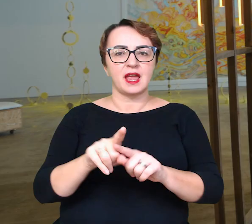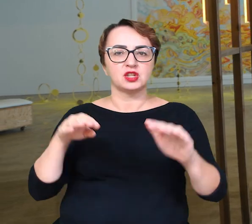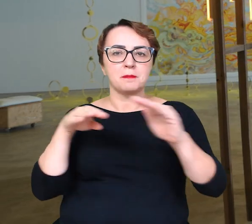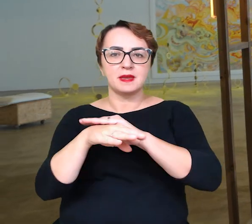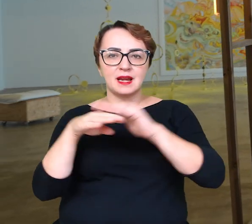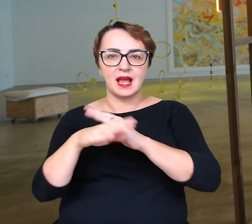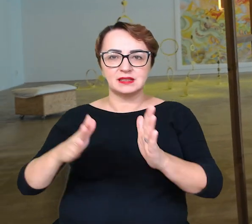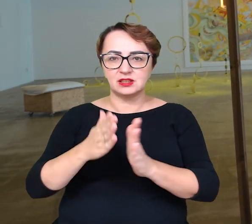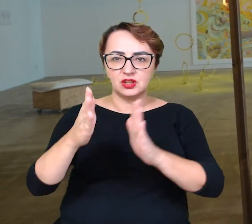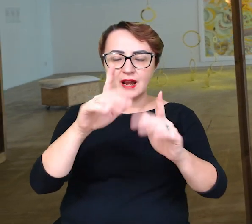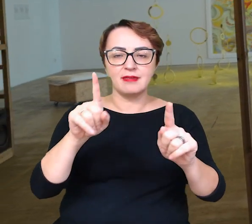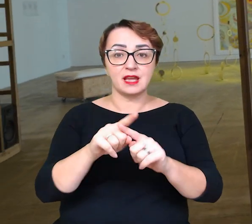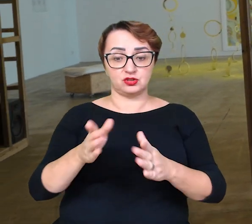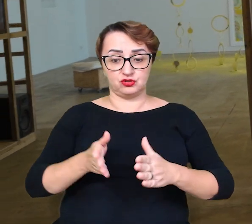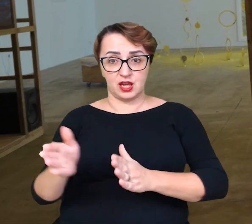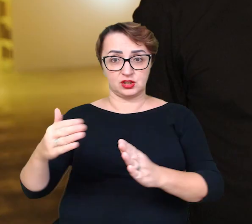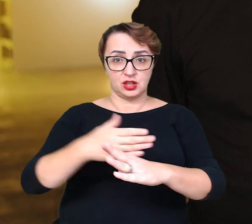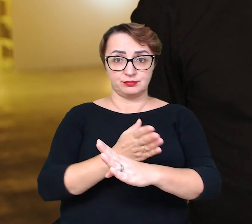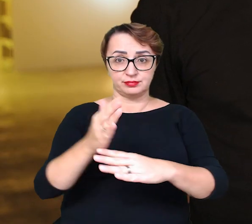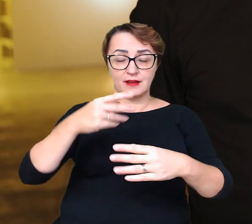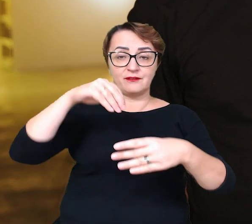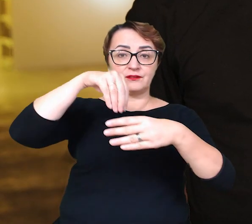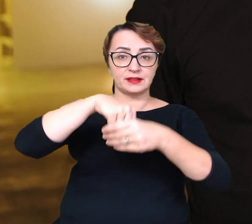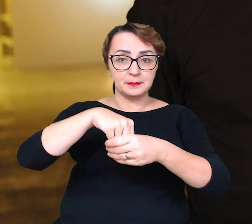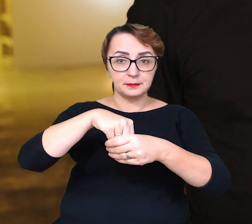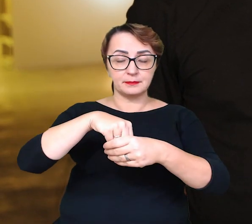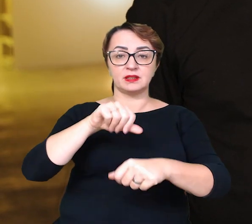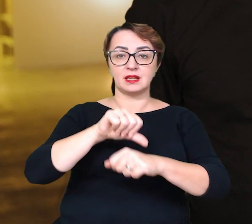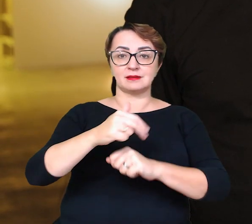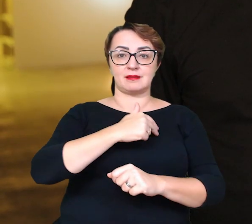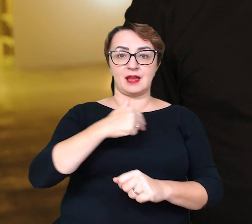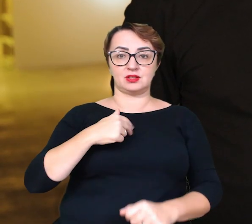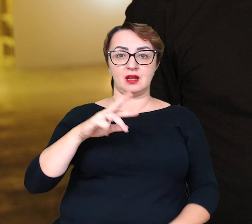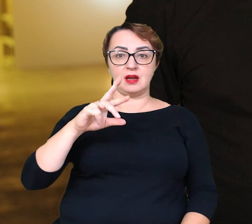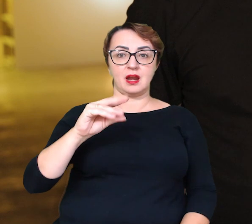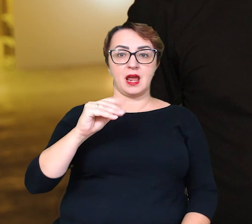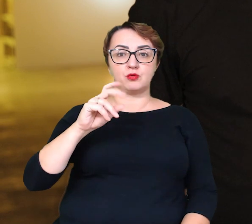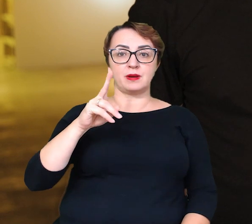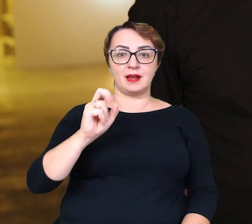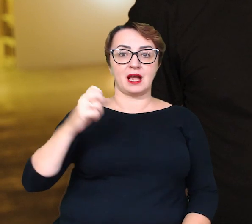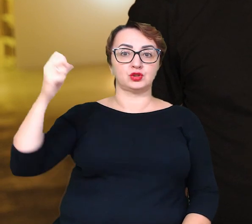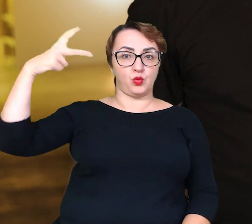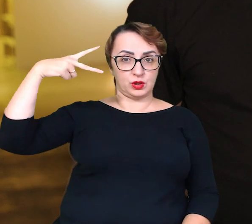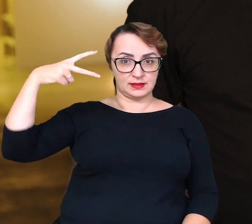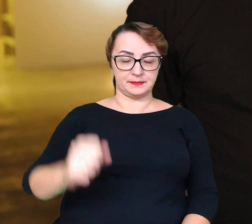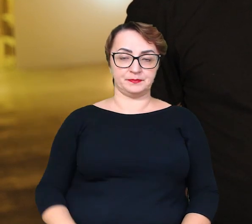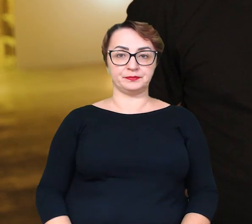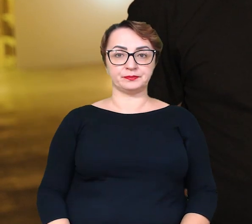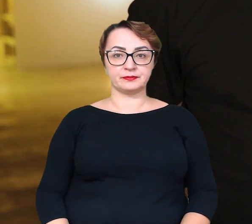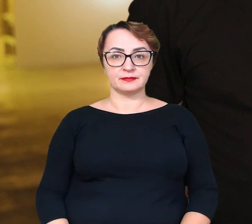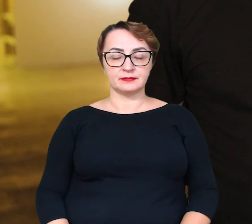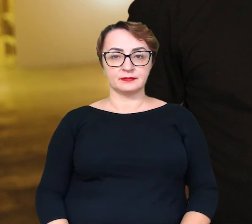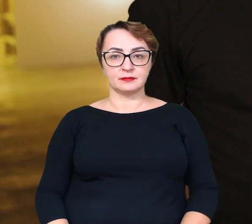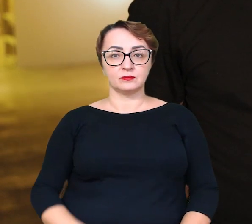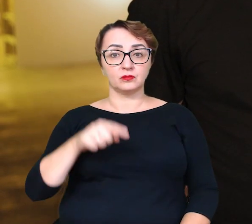migracyjnych. Na przecięciu tych różnych ścieżek ulokowana jest nasza Republika, Republika Słońca.